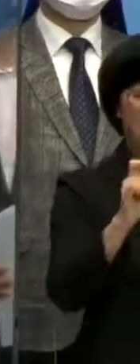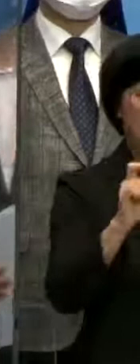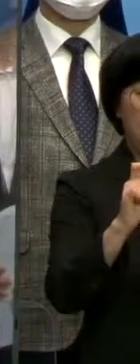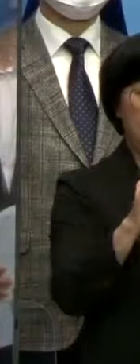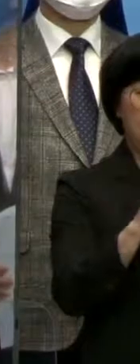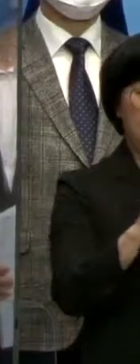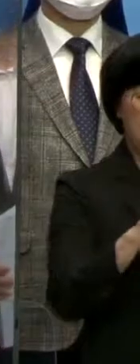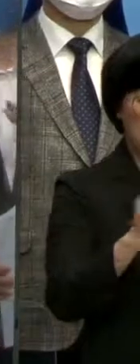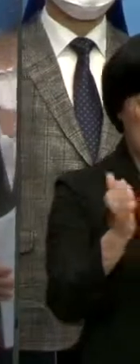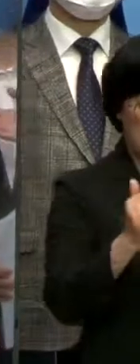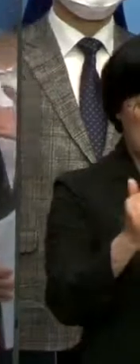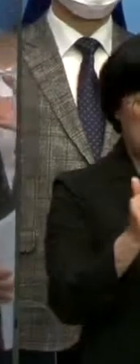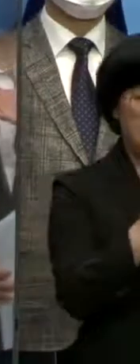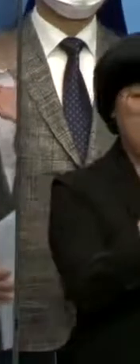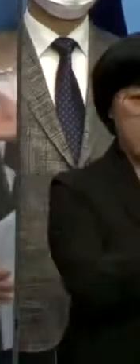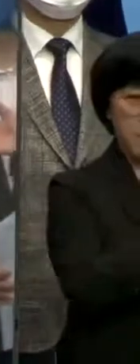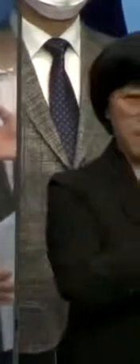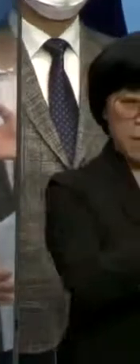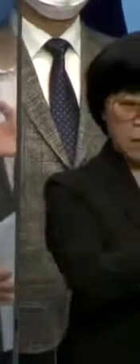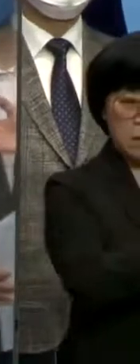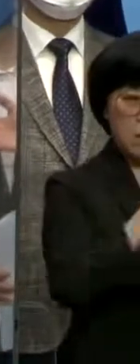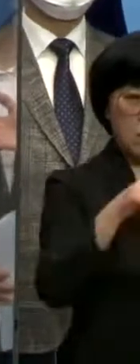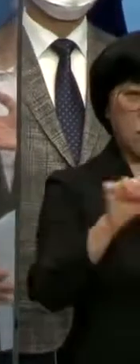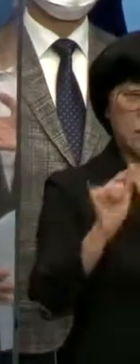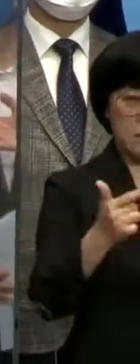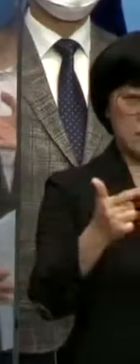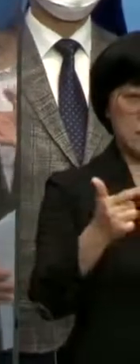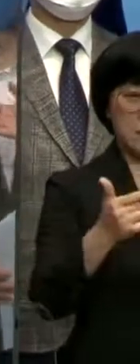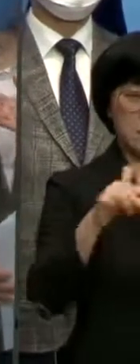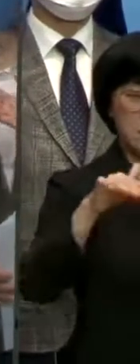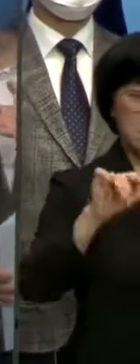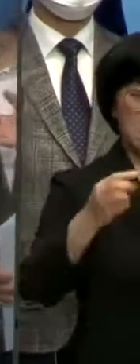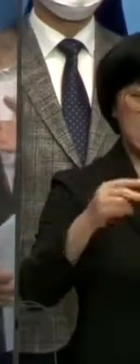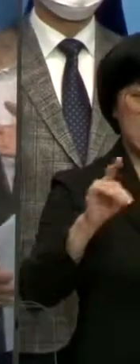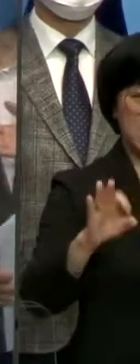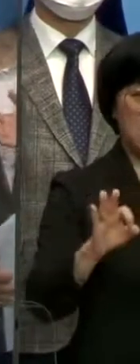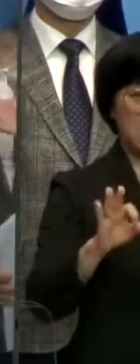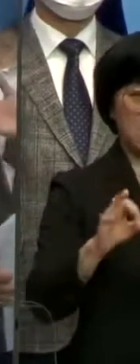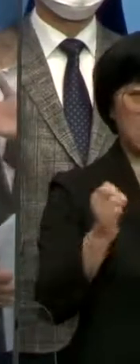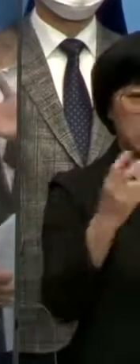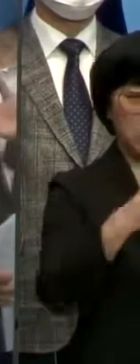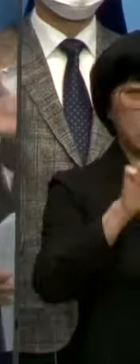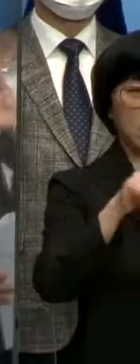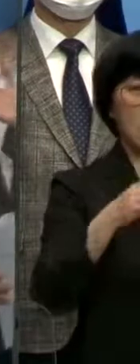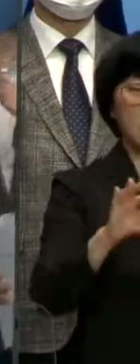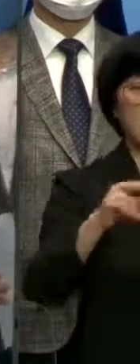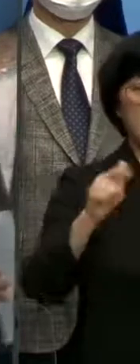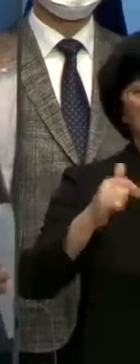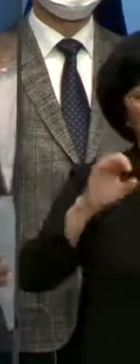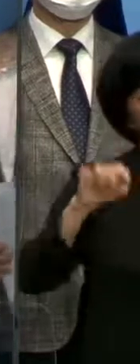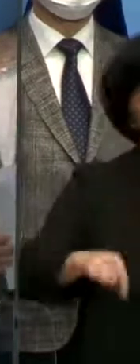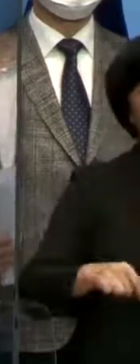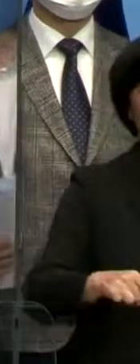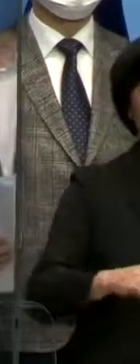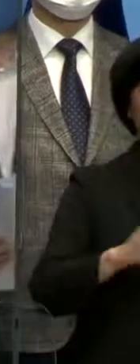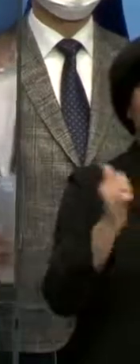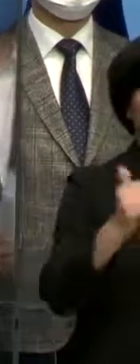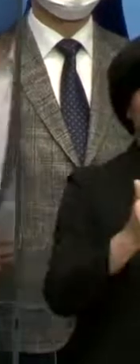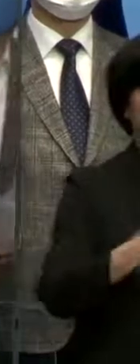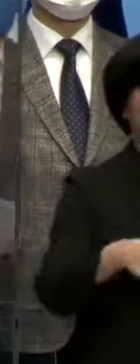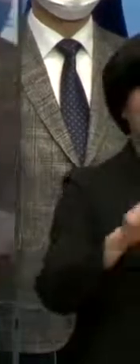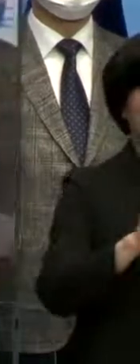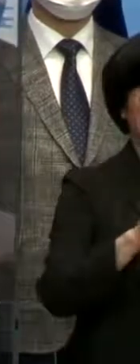의원님, 법안을 발의하신 권칠승 의원님, 또 마찬가지로 법안을 발의하신 강선 의원님 이렇게 같이